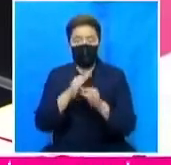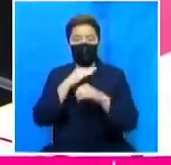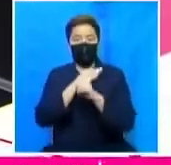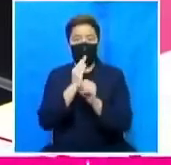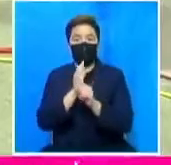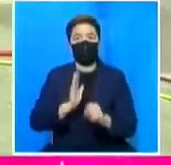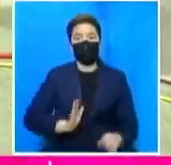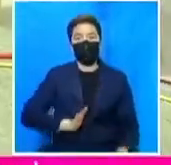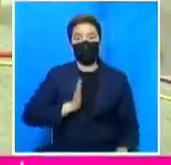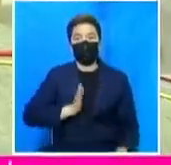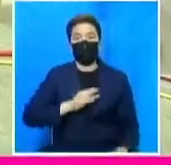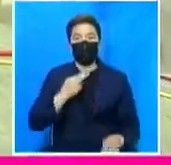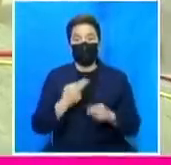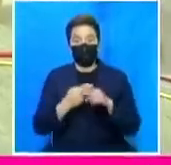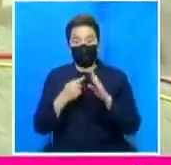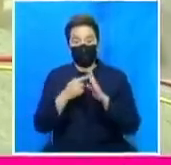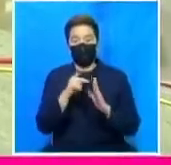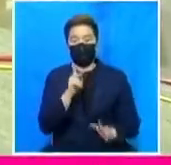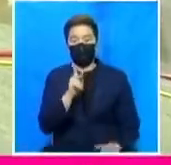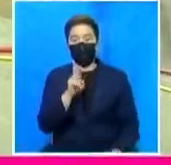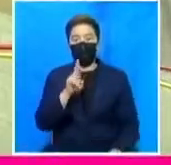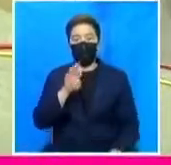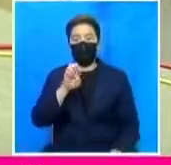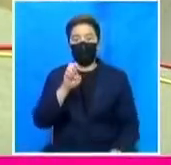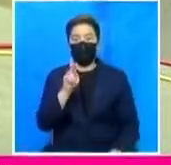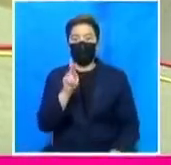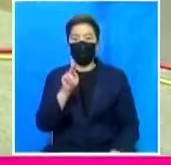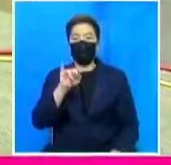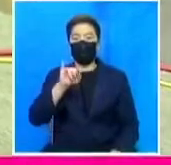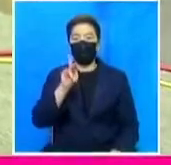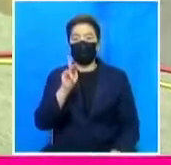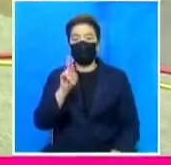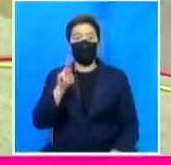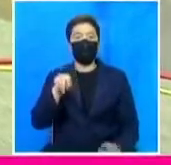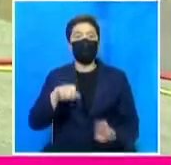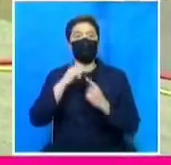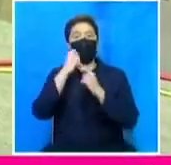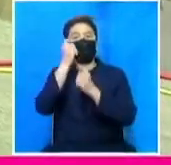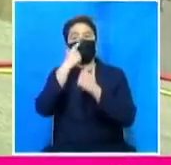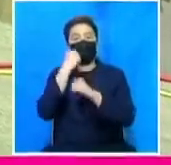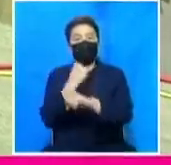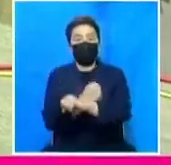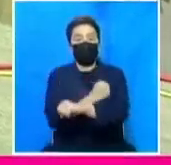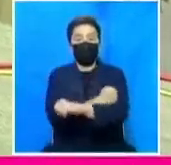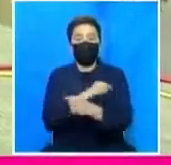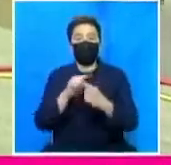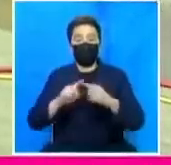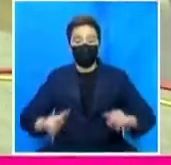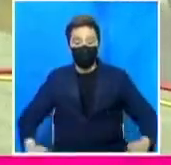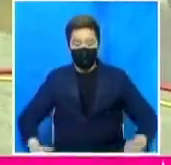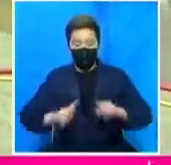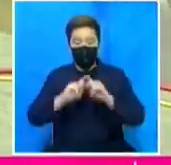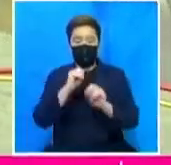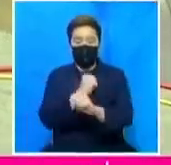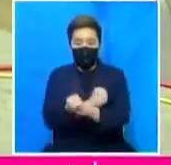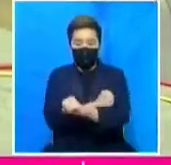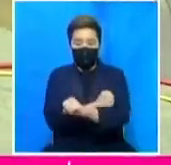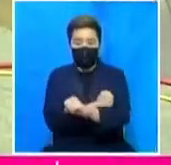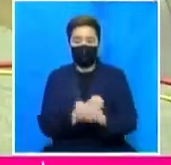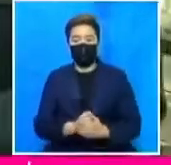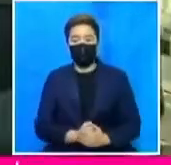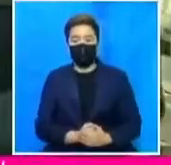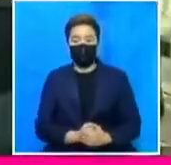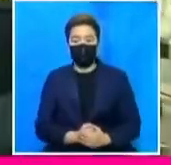รติจากคุณเกริกไกรนาสมยนต์ผู้ตรวจราชการกรมสวัสดิการและคุ้มครองแรงงานกระทรวงแรงงาน